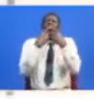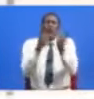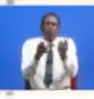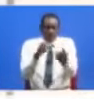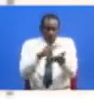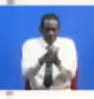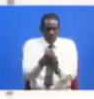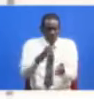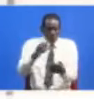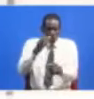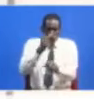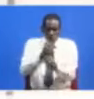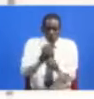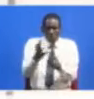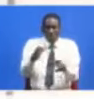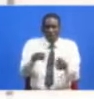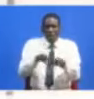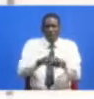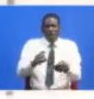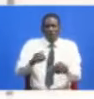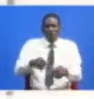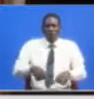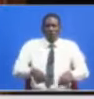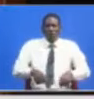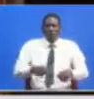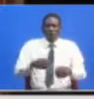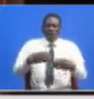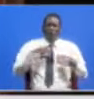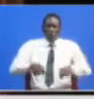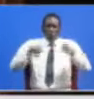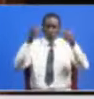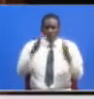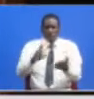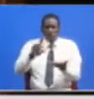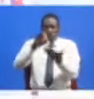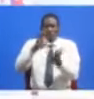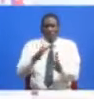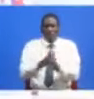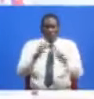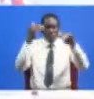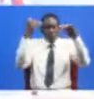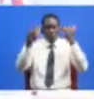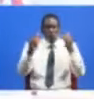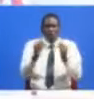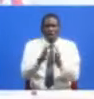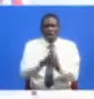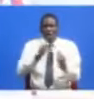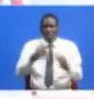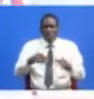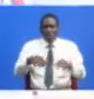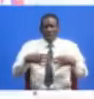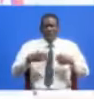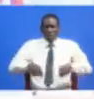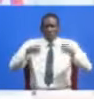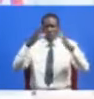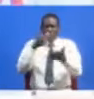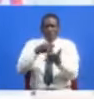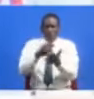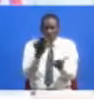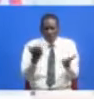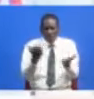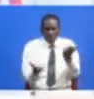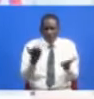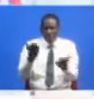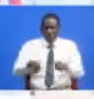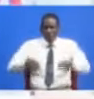maafisa wa afya, wataalamu, washauri pamoja na wahudumu wengine wa huduma za afya wakiwemo maafisa wa kliniki na